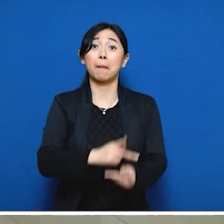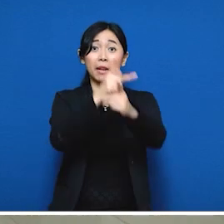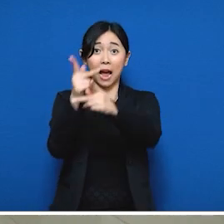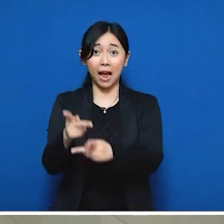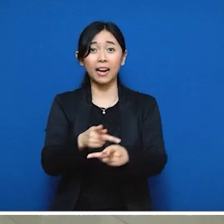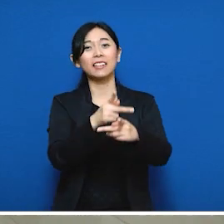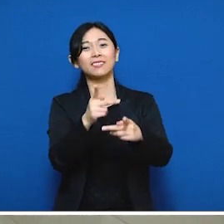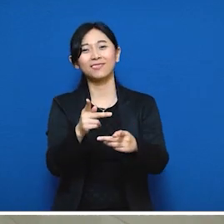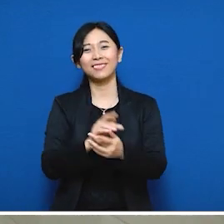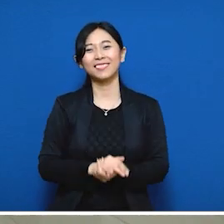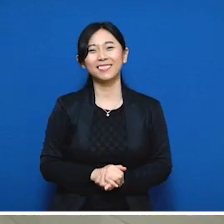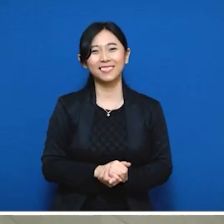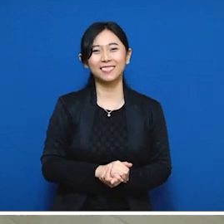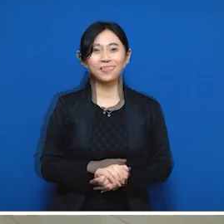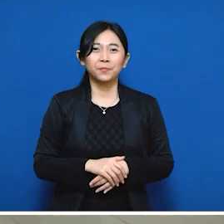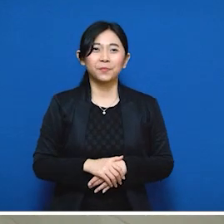memeliharanya.